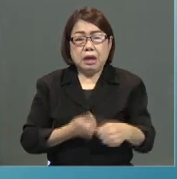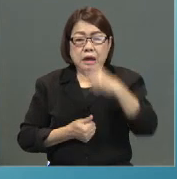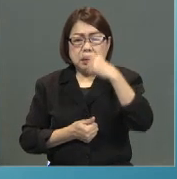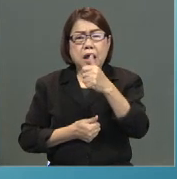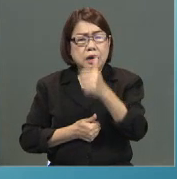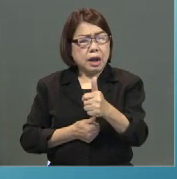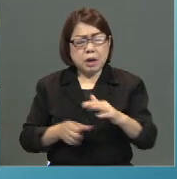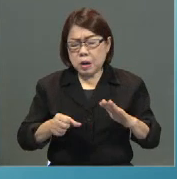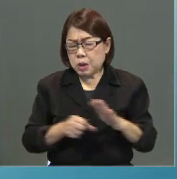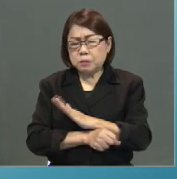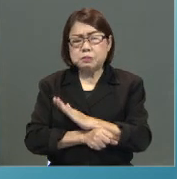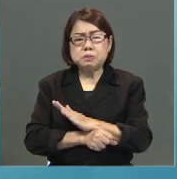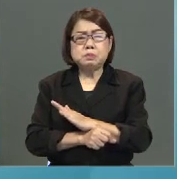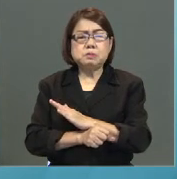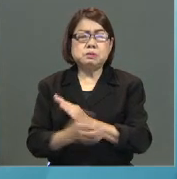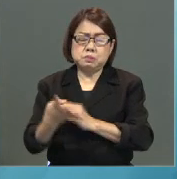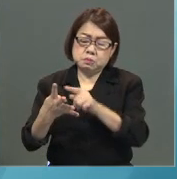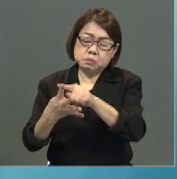ๆโดยมีข้อมูลว่าหลายประเทศยังคงมีการระบาดและมีจำนวนผู้ที่ติดเชื้อในระดับที่สูงถึงแม้ในประเทศไทยจนทำมาตรการครบทั้ง4